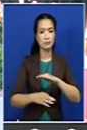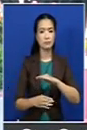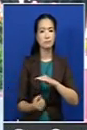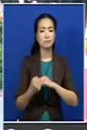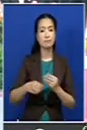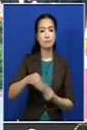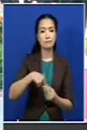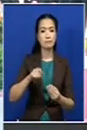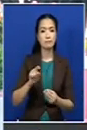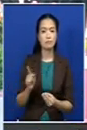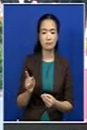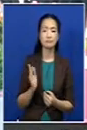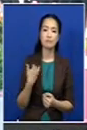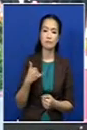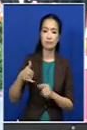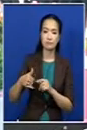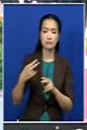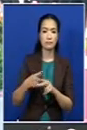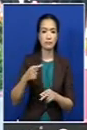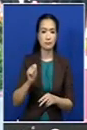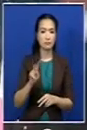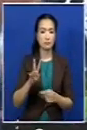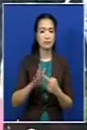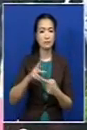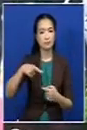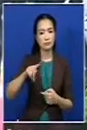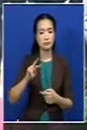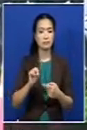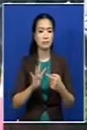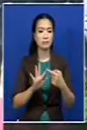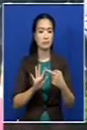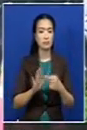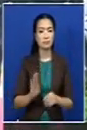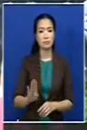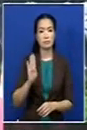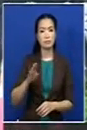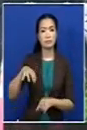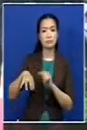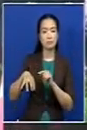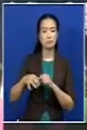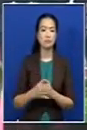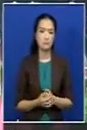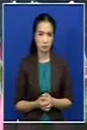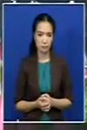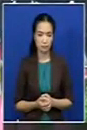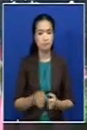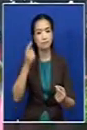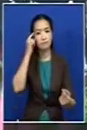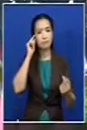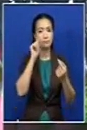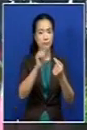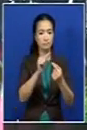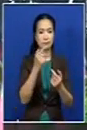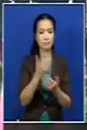ารัฐนะคะคุ้นหน้าคุ้นตากันเป็นอย่างดีคือคุณถัปนะสิริวัฒนภักดี บอกว่าบริษัทประชารัฐรักสามัคคีมีเป้าหมาย